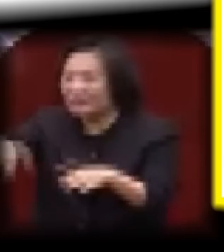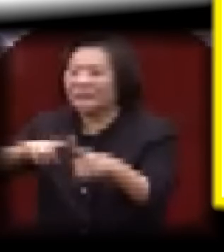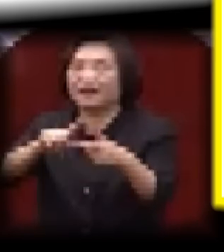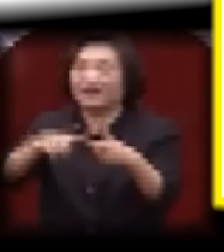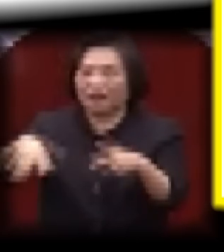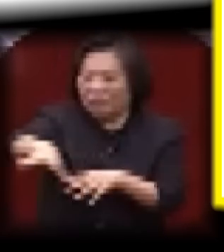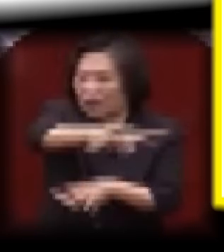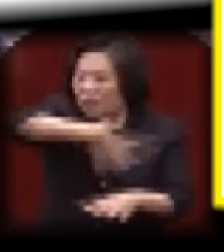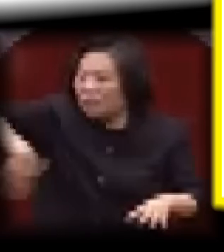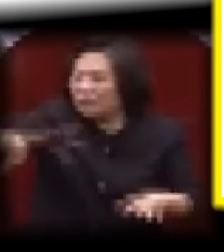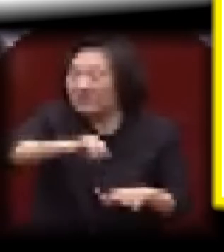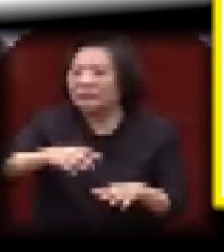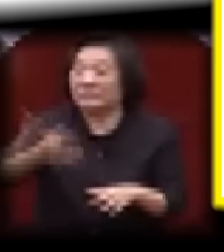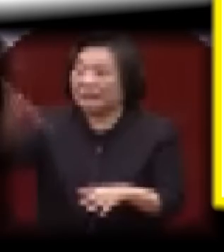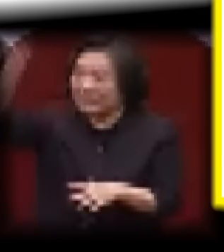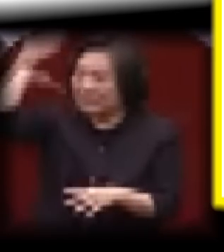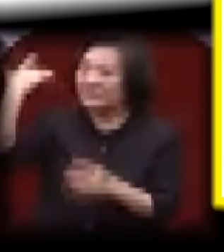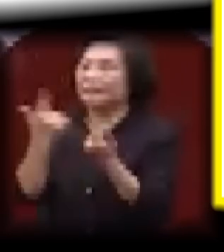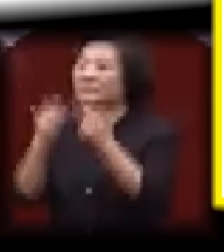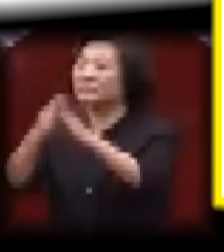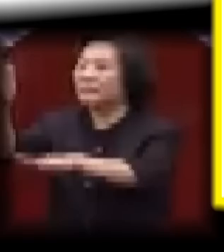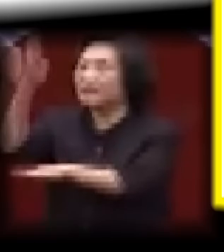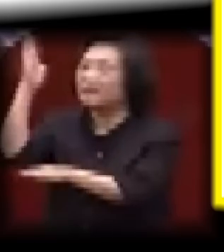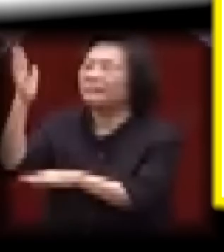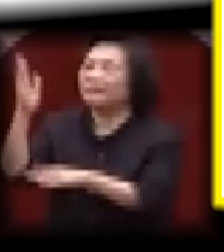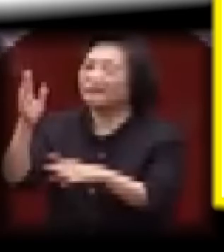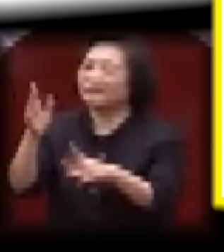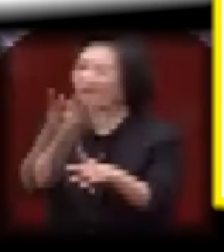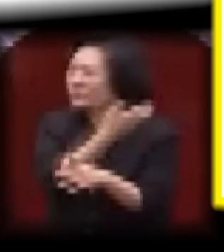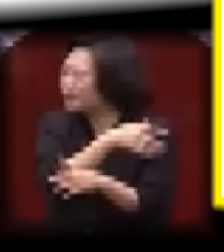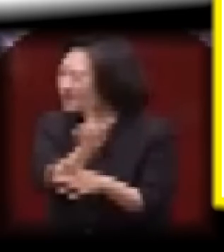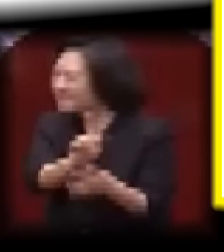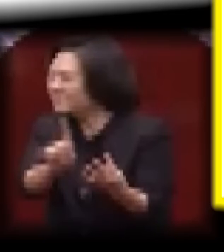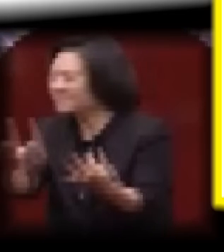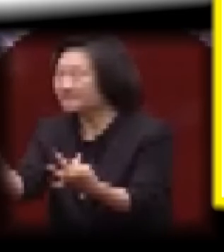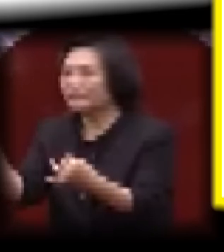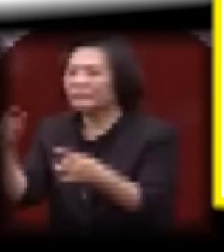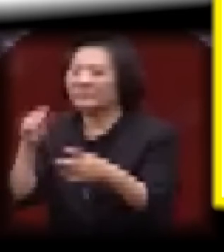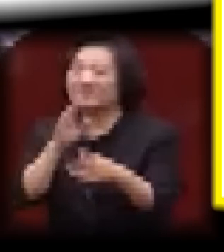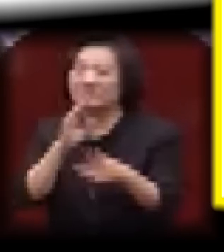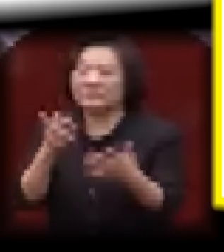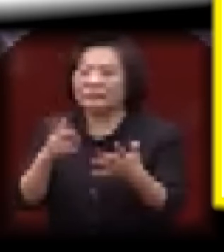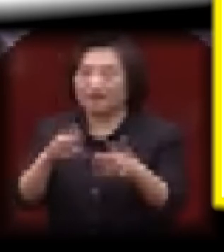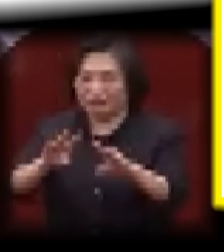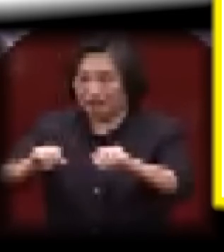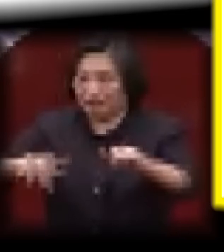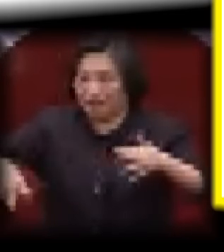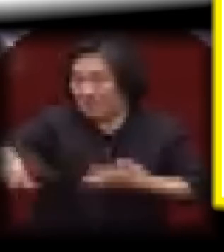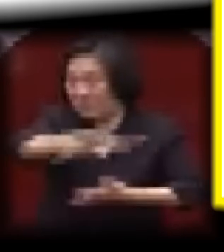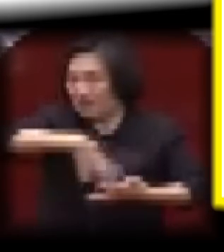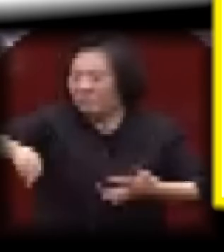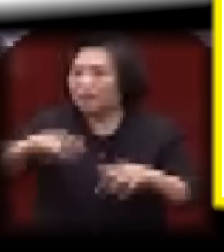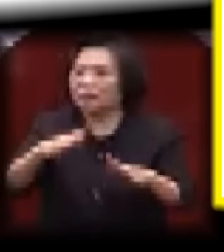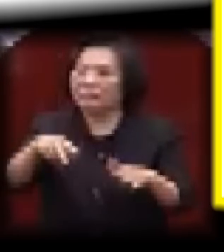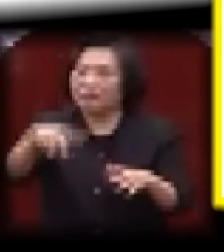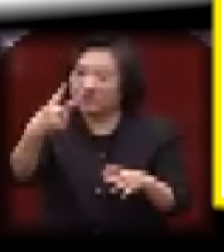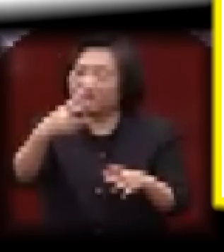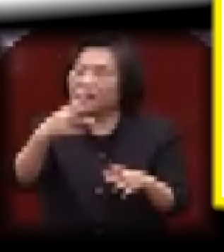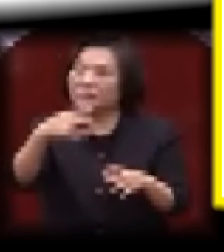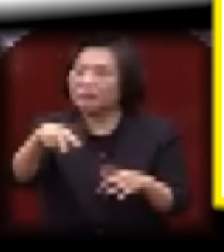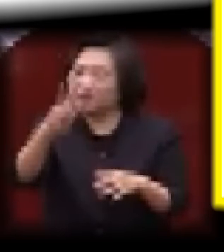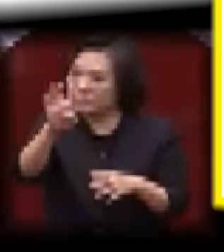当时台北市政府不管是换地的还是 去花钱去购买，整块地大概是